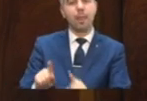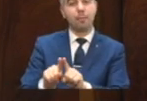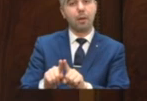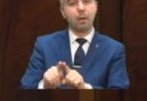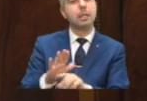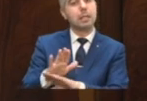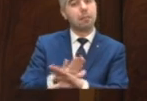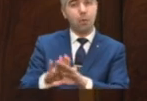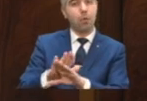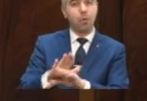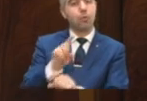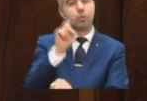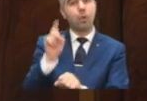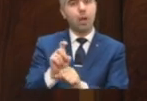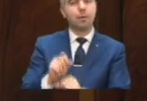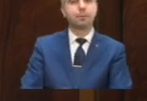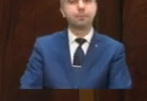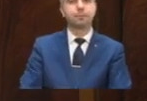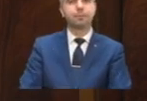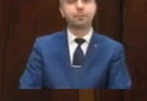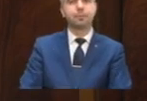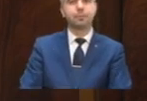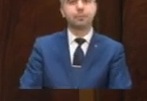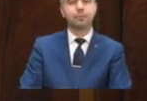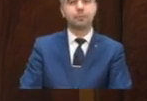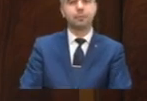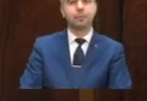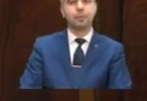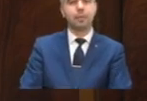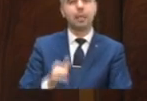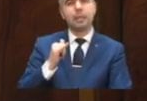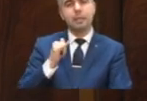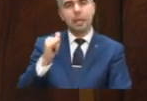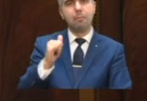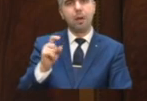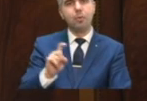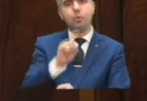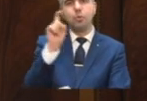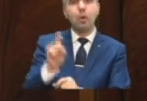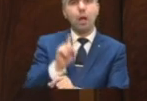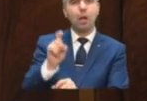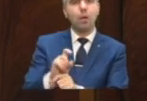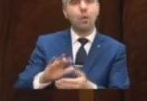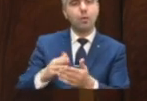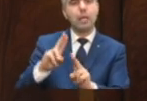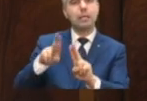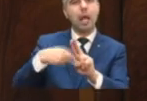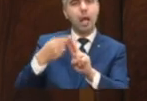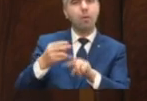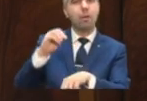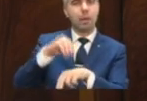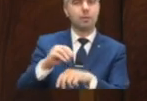لي، كنقولوا غنبقاو ندوزوا وقتنا في اسئله اللي كنجاوبوا عليها